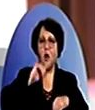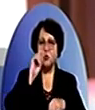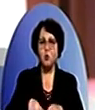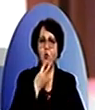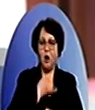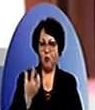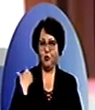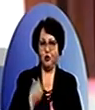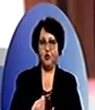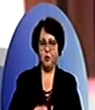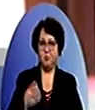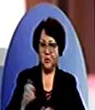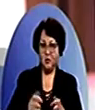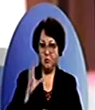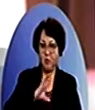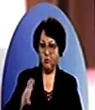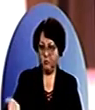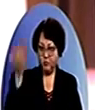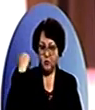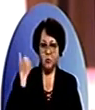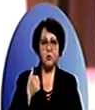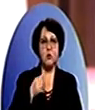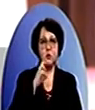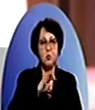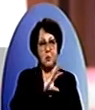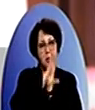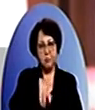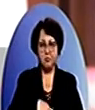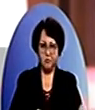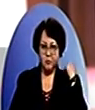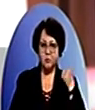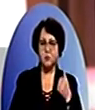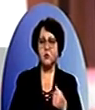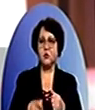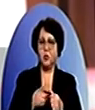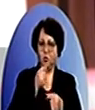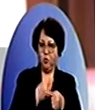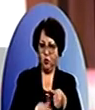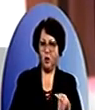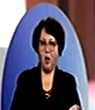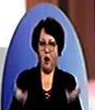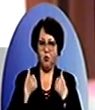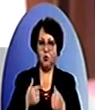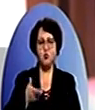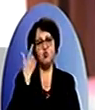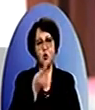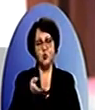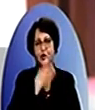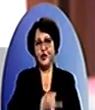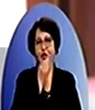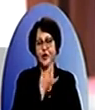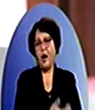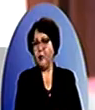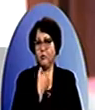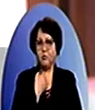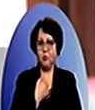хэд бизнесийн байгууллагуудыг хүртэлтэй ажиллана. Манай амьдрал ийм бүртгэж авна. Тэгээд тэ зүгээр үйл байгаад явчихна гэсэн үг шүү дээ. За